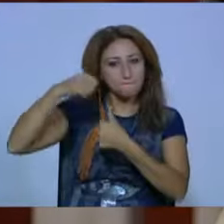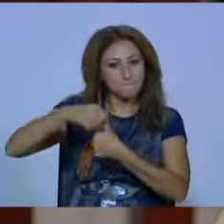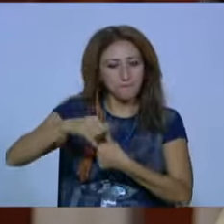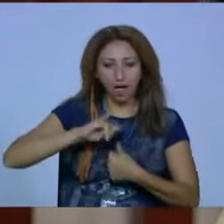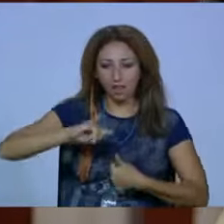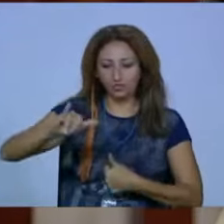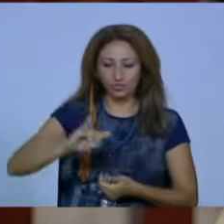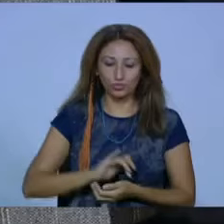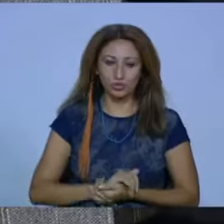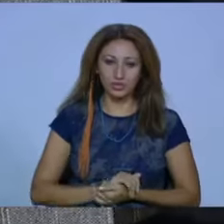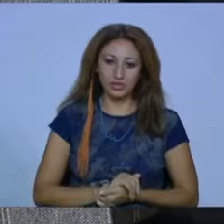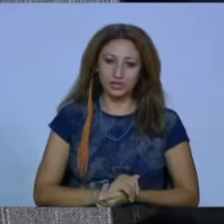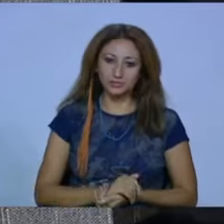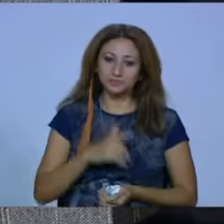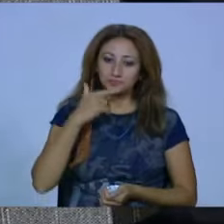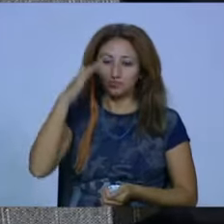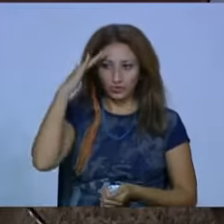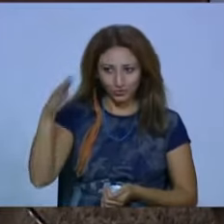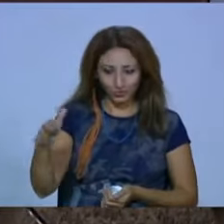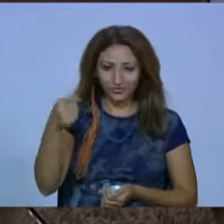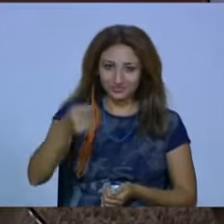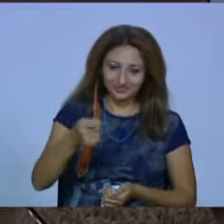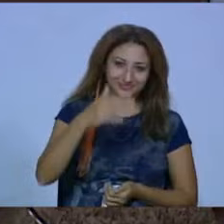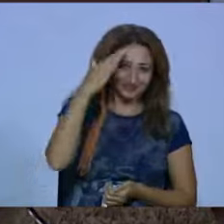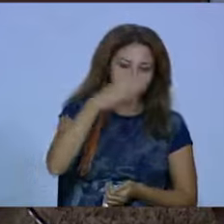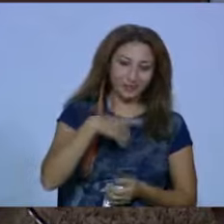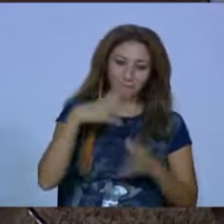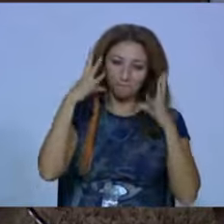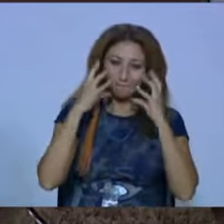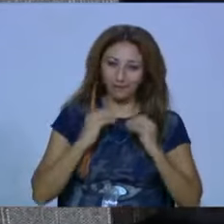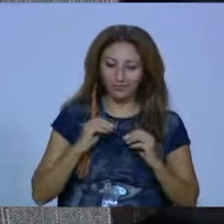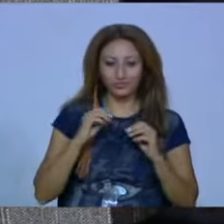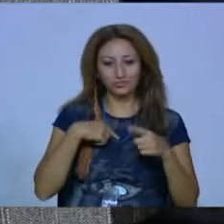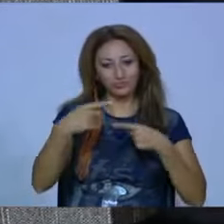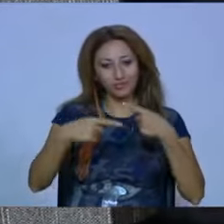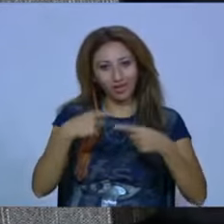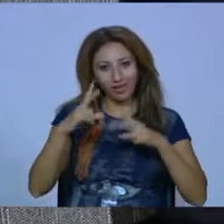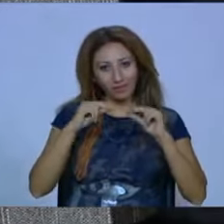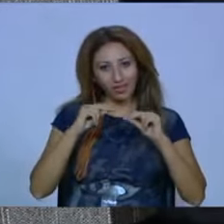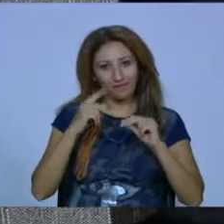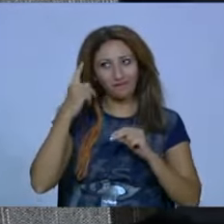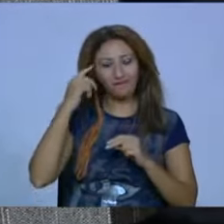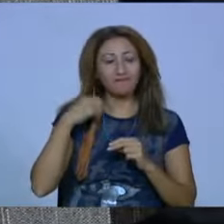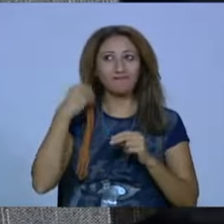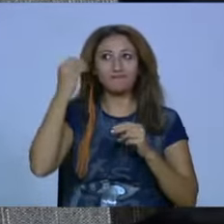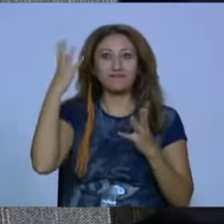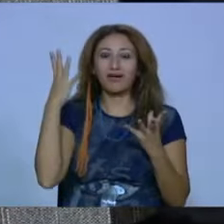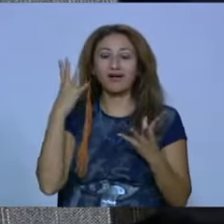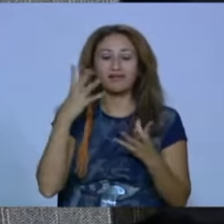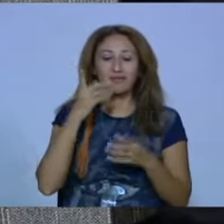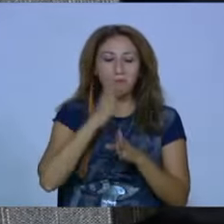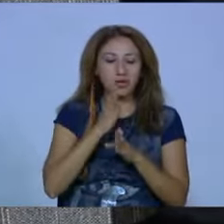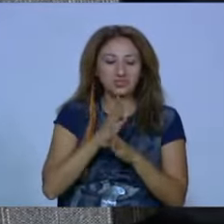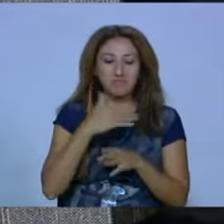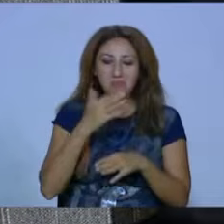الله. بشكركم جدا انكم اسعدتوني واسعدت نفسي ان انا افتكرت ان كلنا مع